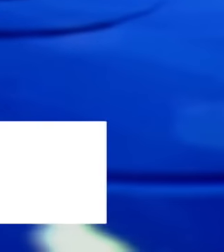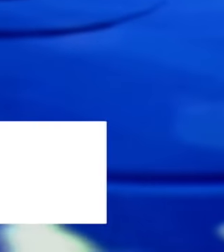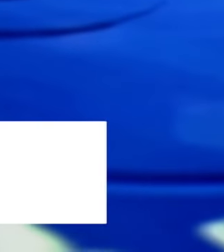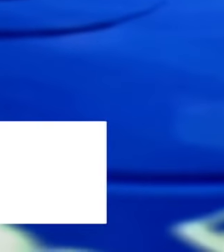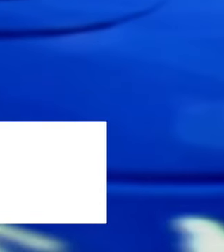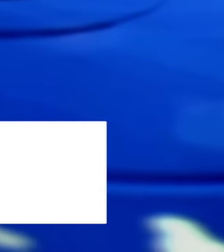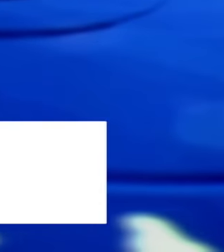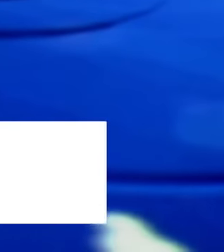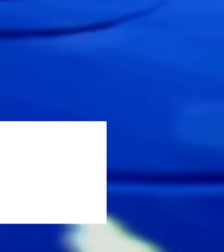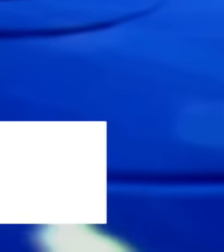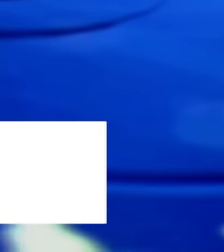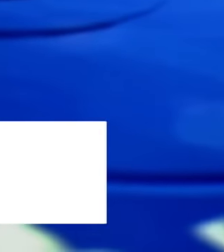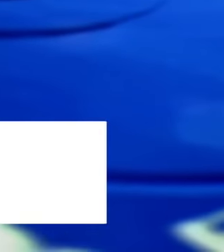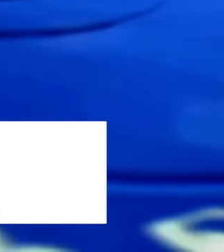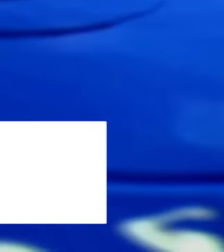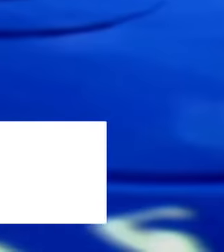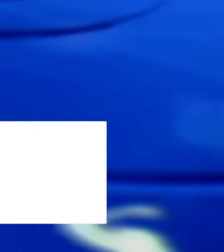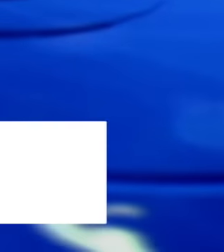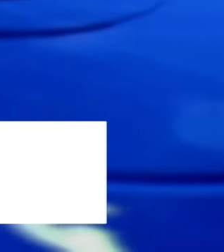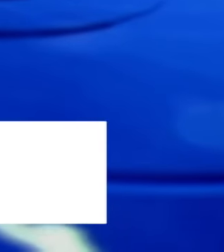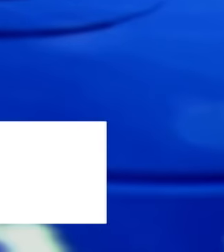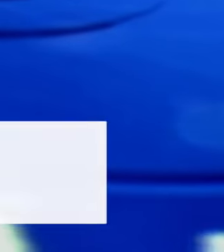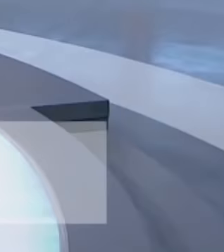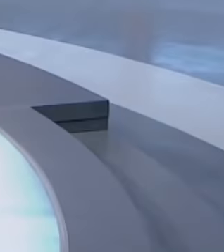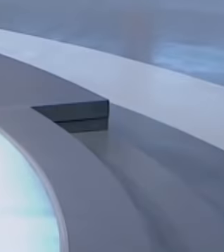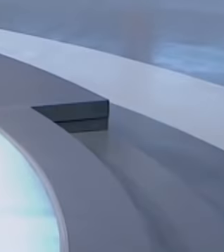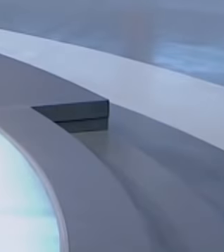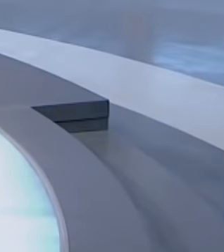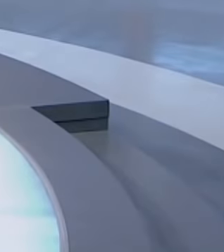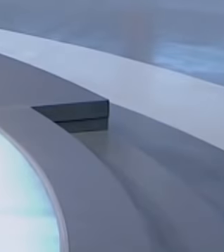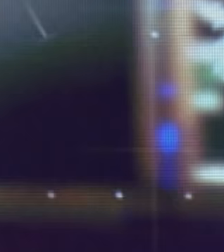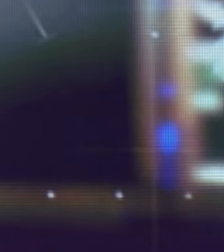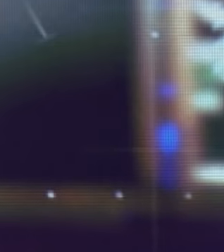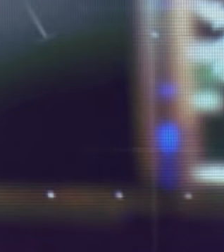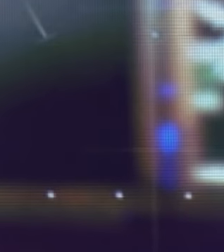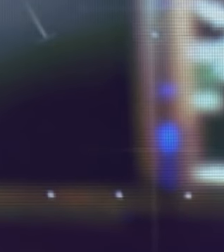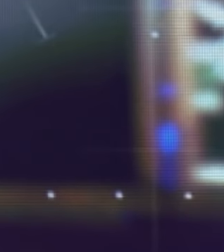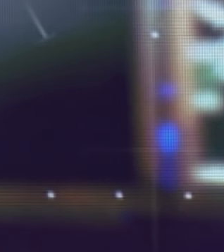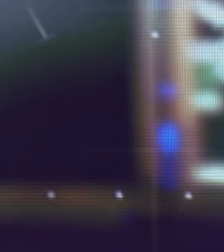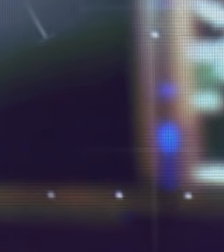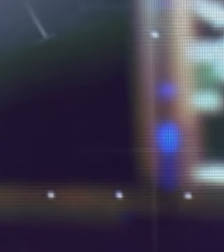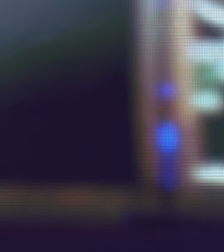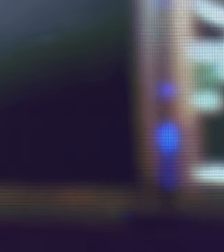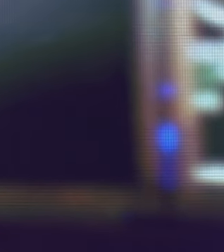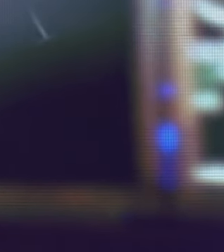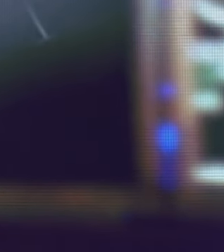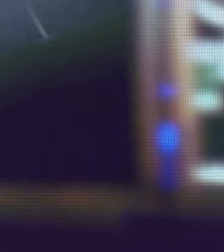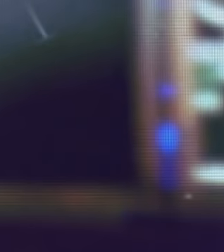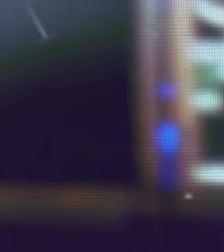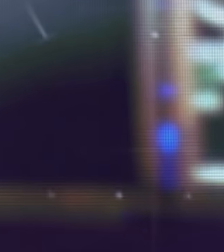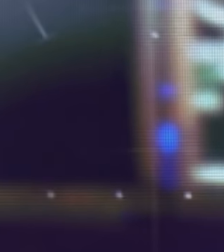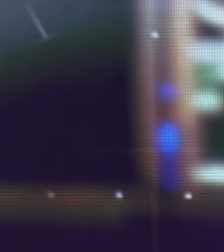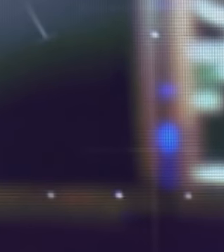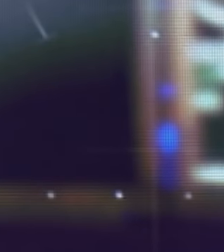Үзэгч та бүхэндээ спортын ертөнцөд өрнөж үү тэмцээн уралдаа үйл явдлын мэдээллийг хүргэлээ. Баярлалаа. Эрхэм үзэгчдээ үргэлжлүүлэн та бүхэндээ нийт нутгийн цагаагаараа